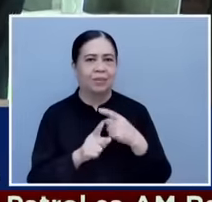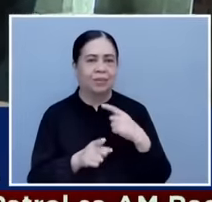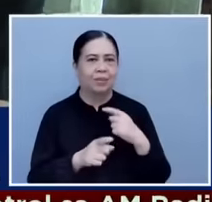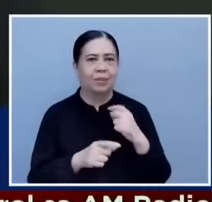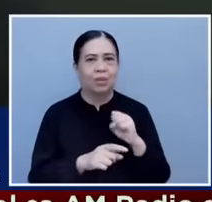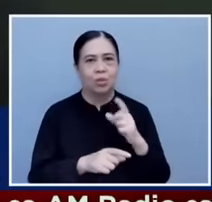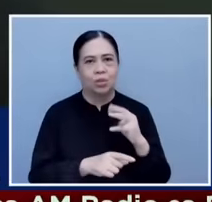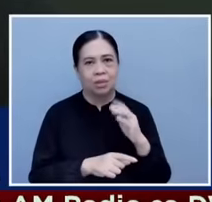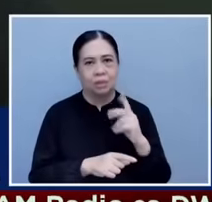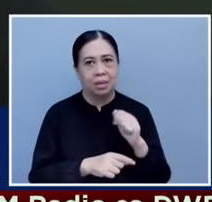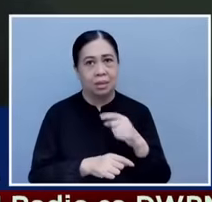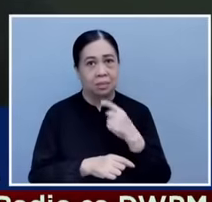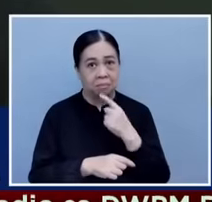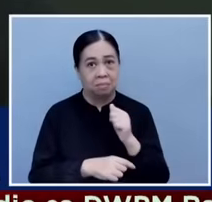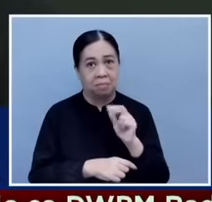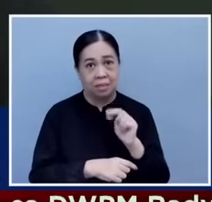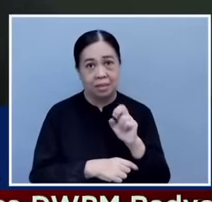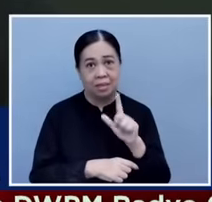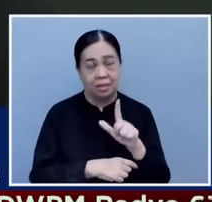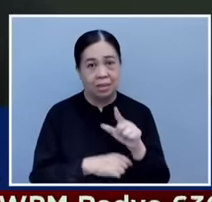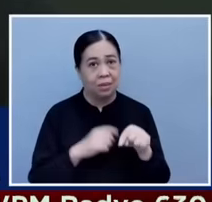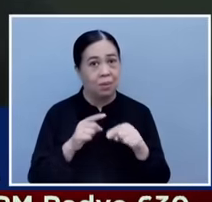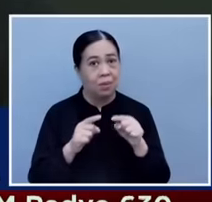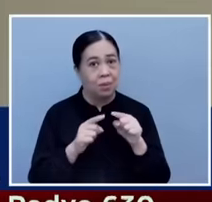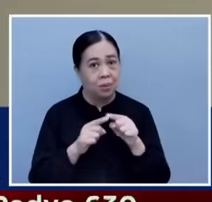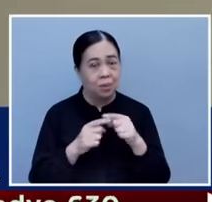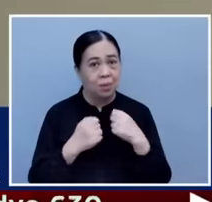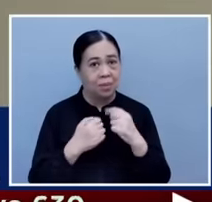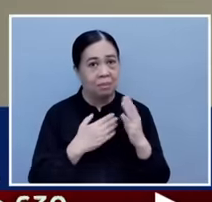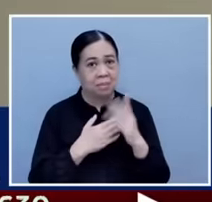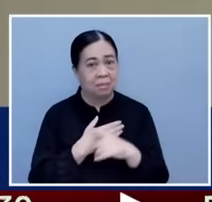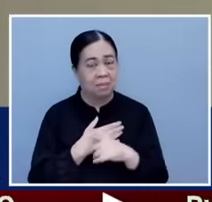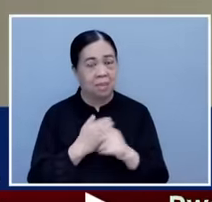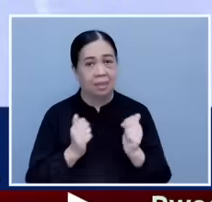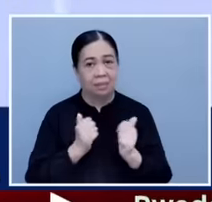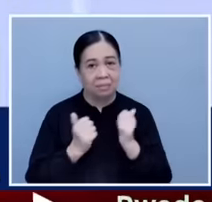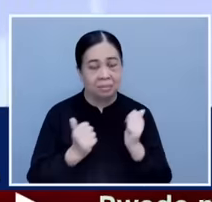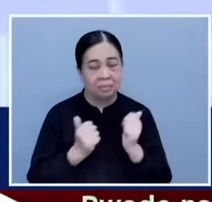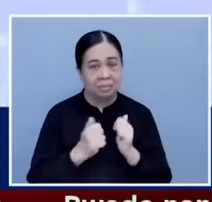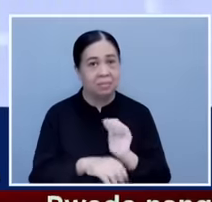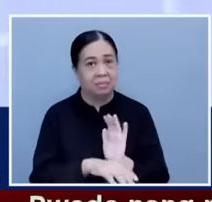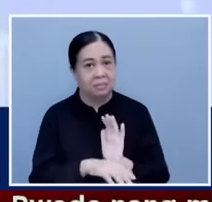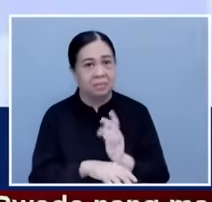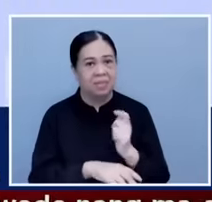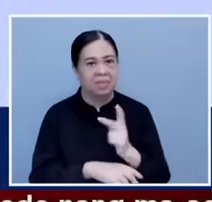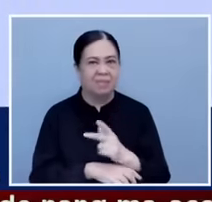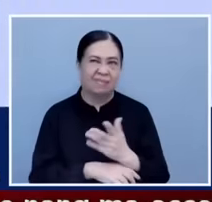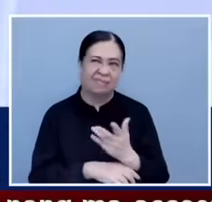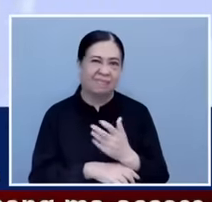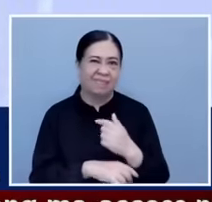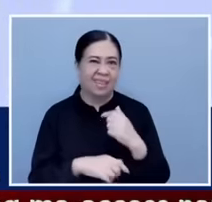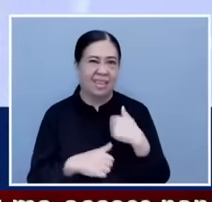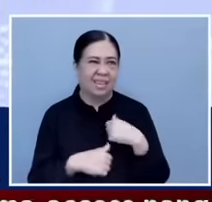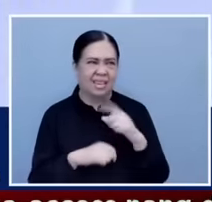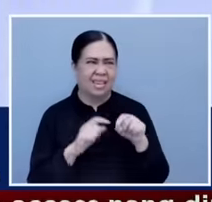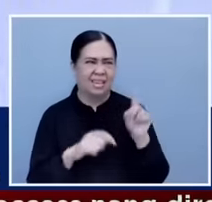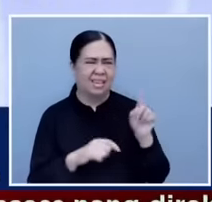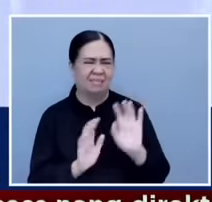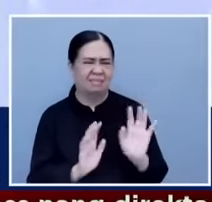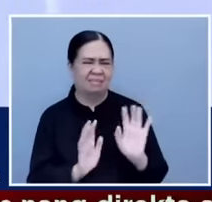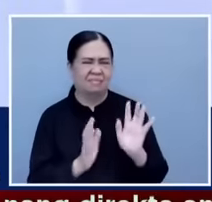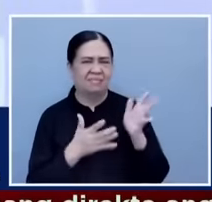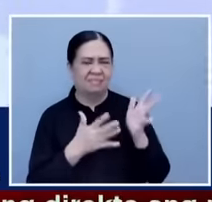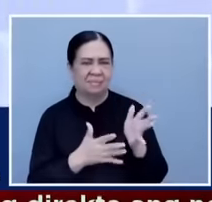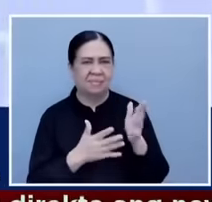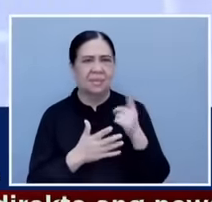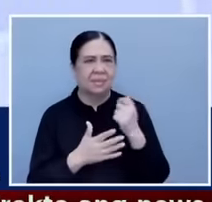kung nabanggit ba ni Angel kung kailan magka-comeback sa telebisyon at pelikula. It's not something I want to ask of her also